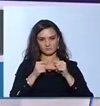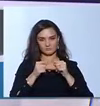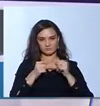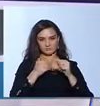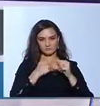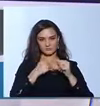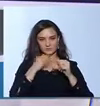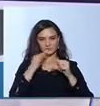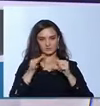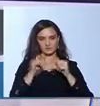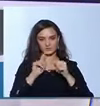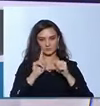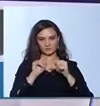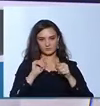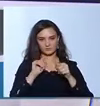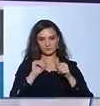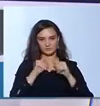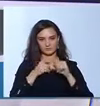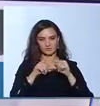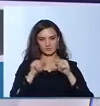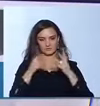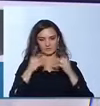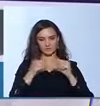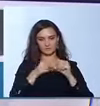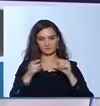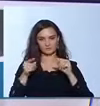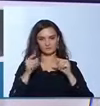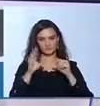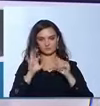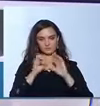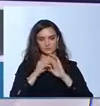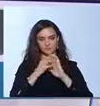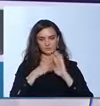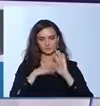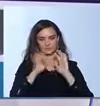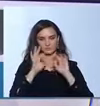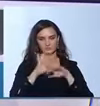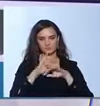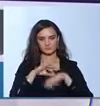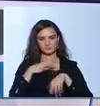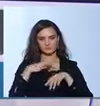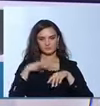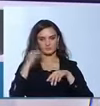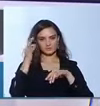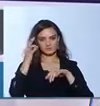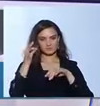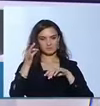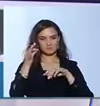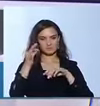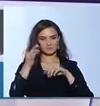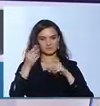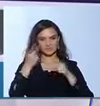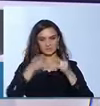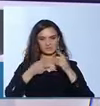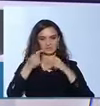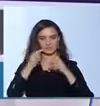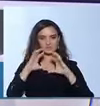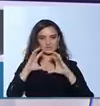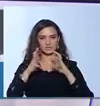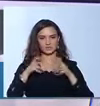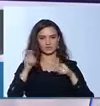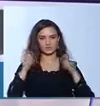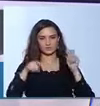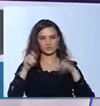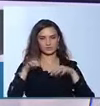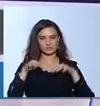მინდა გითხრათ, რომ ამ დღეებში 19-20 ოქტომბერს იმართება საქართველოს თმის აღდგენის საზოგადოების პირველი საერთაშორისო